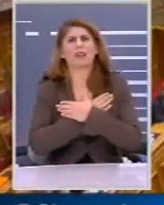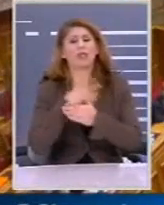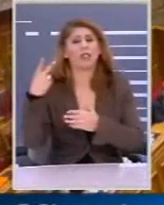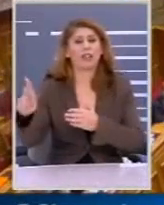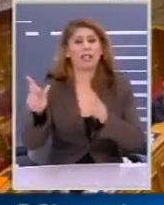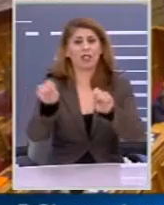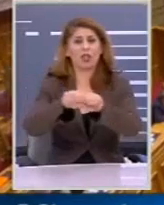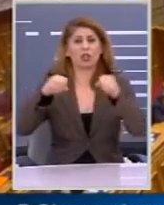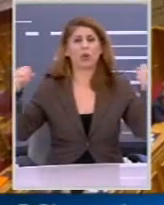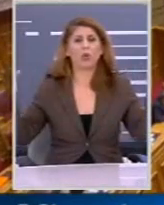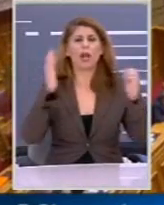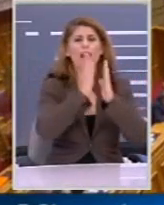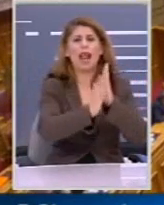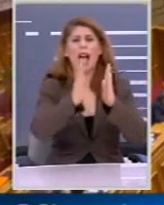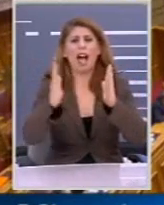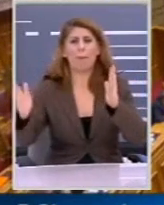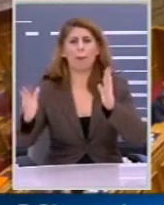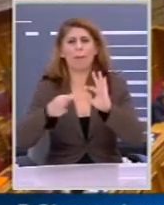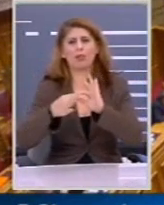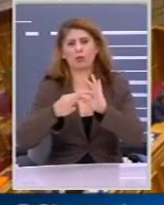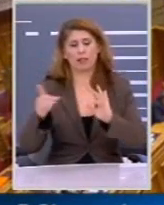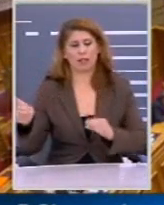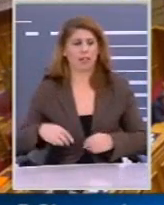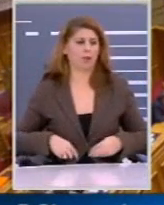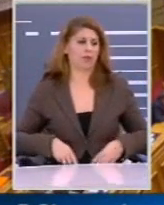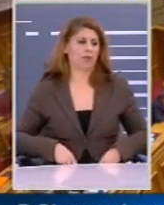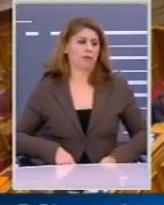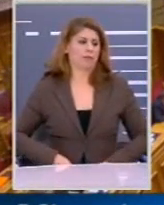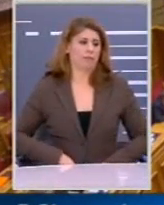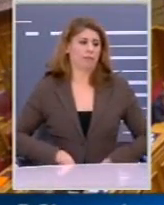δικοματικής συμφωνίας με τα συνεταιράκια. Ο κύριος Λοβέρδος.